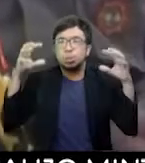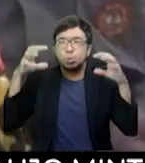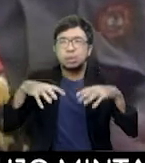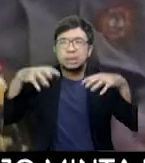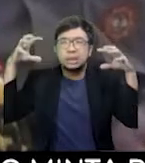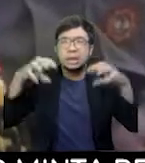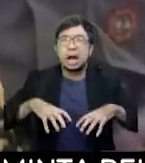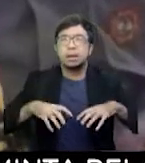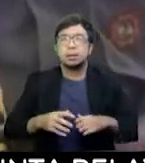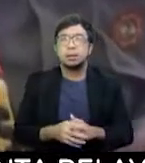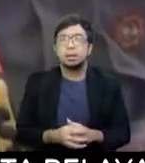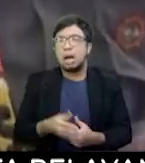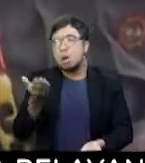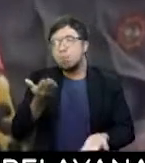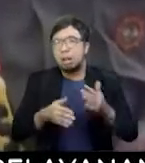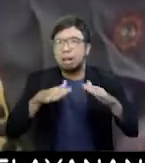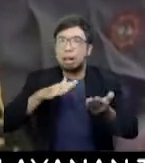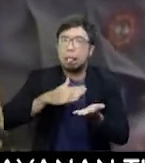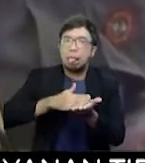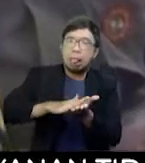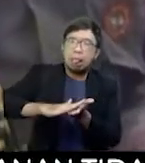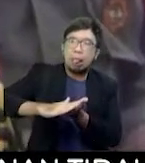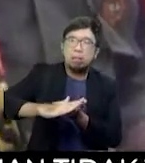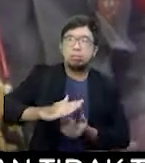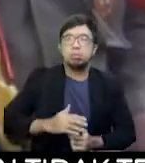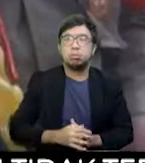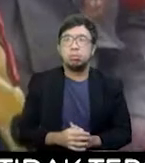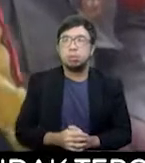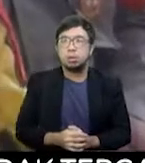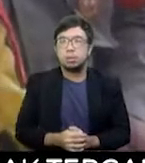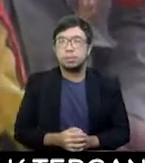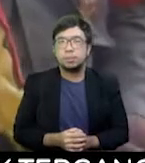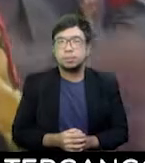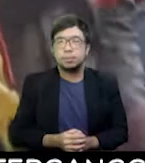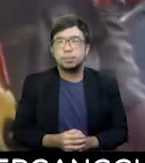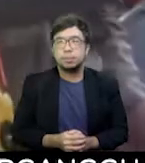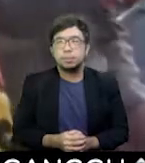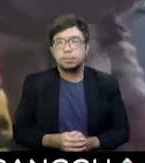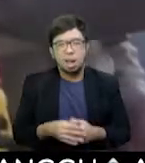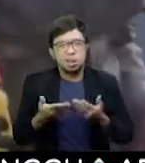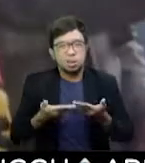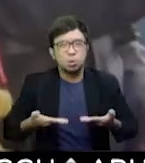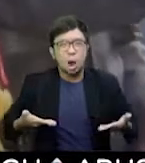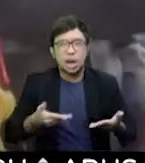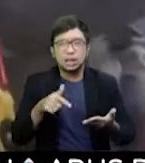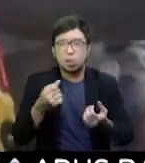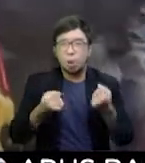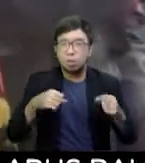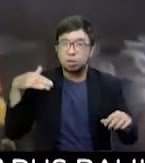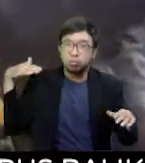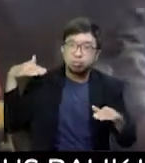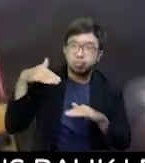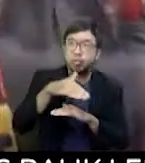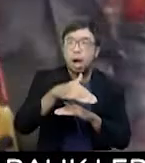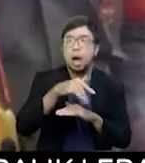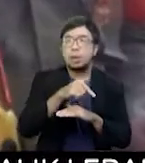kemungkinan licin. Jadi untuk kondisi, jadi saat itu memang saat kejadian kami hanya